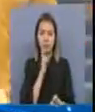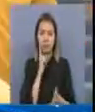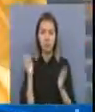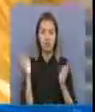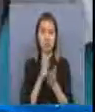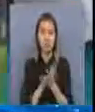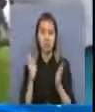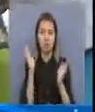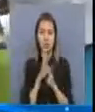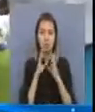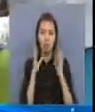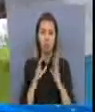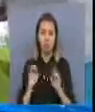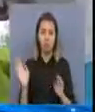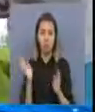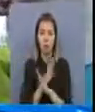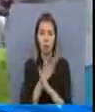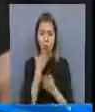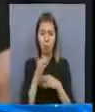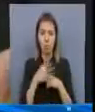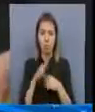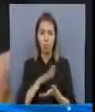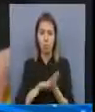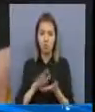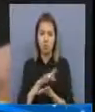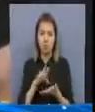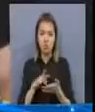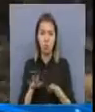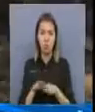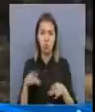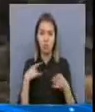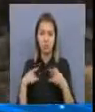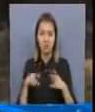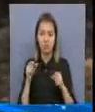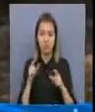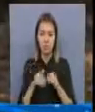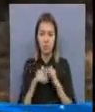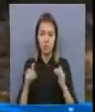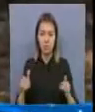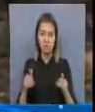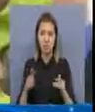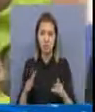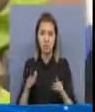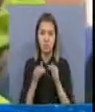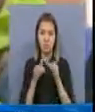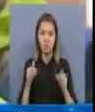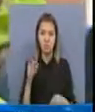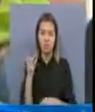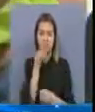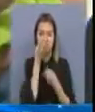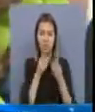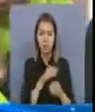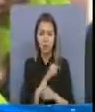табиғатты аялауға, қорғауға тәрбиелеу. Көкшетау ең таза қала атты фестиваль шеңберінде алтын бала балабақша аумағында бүлдіршіндер ағаш